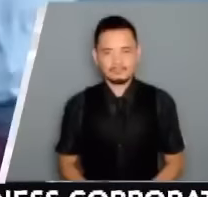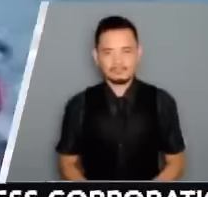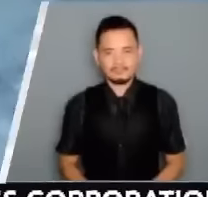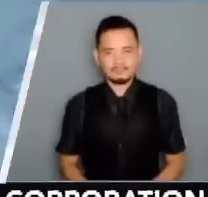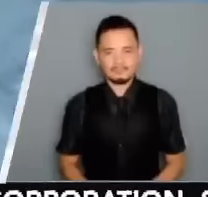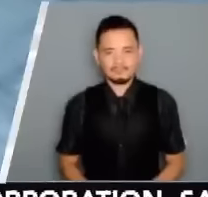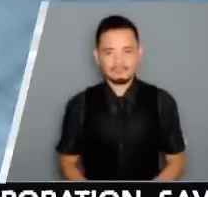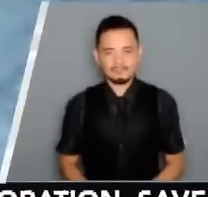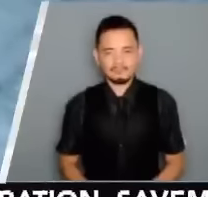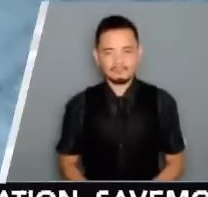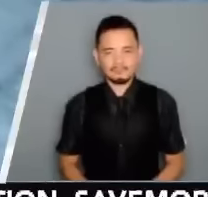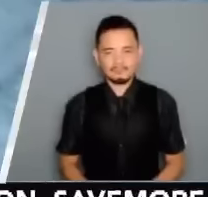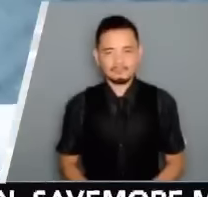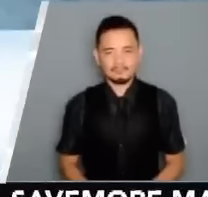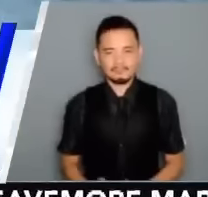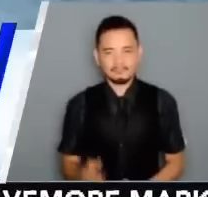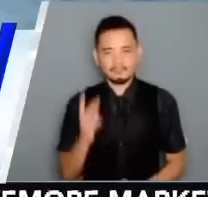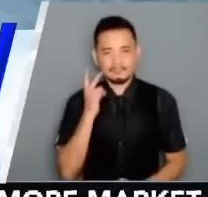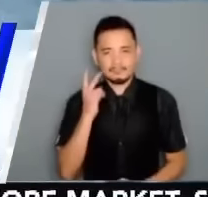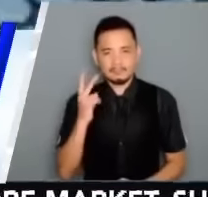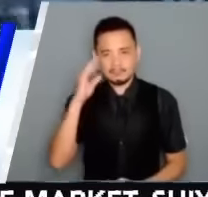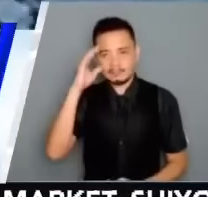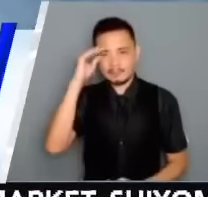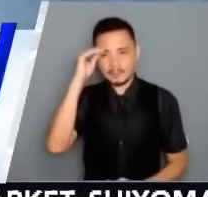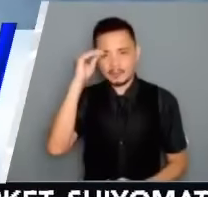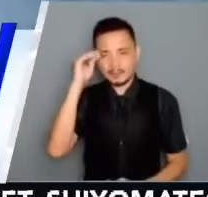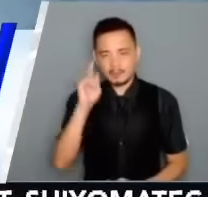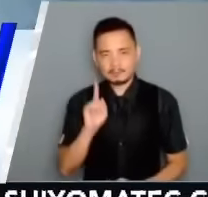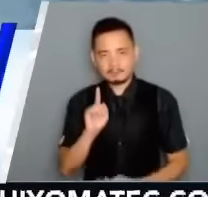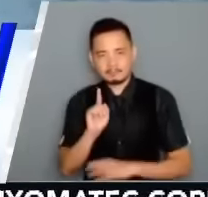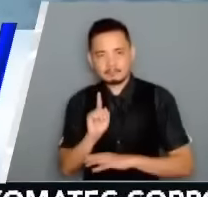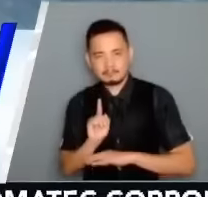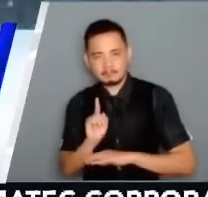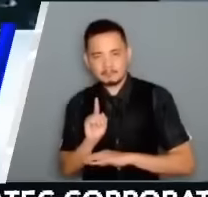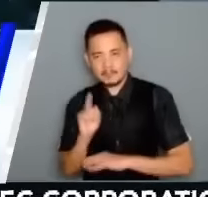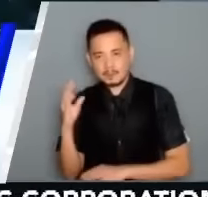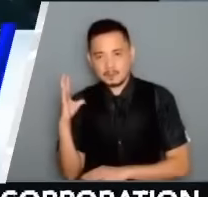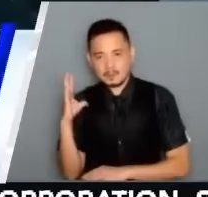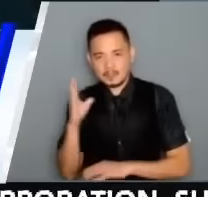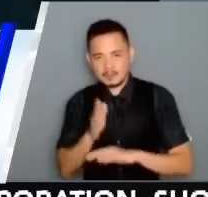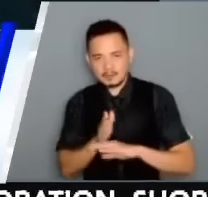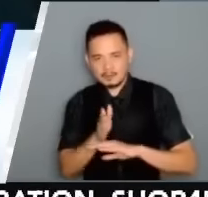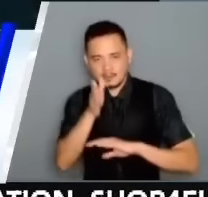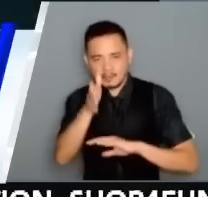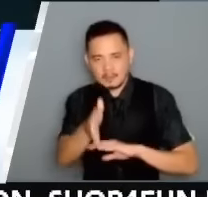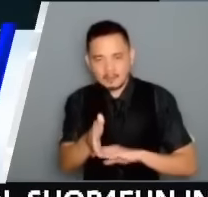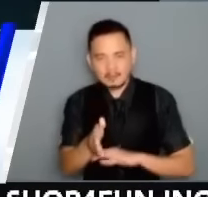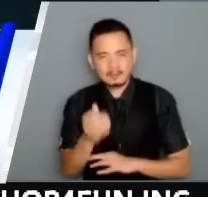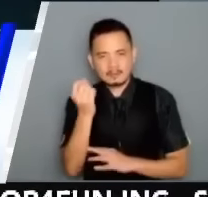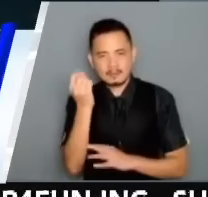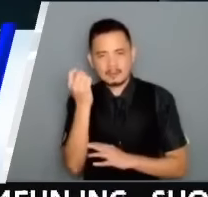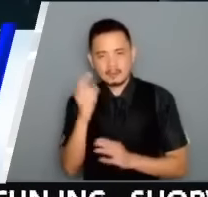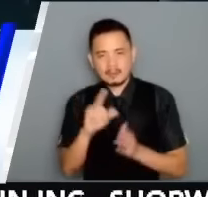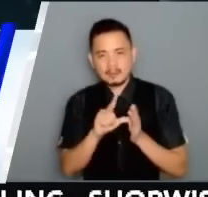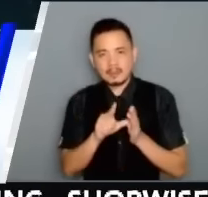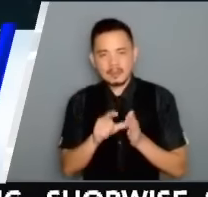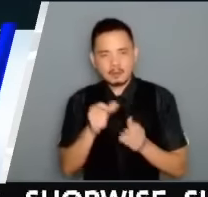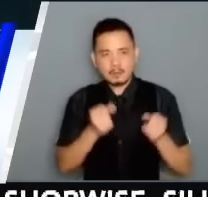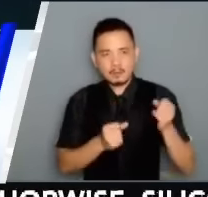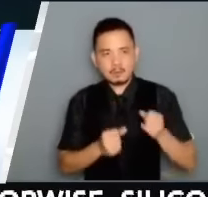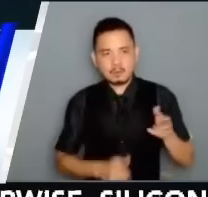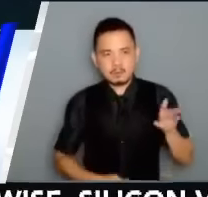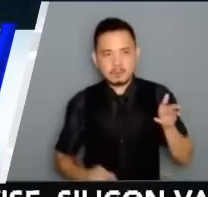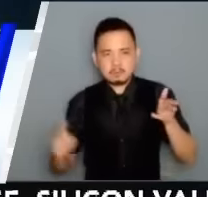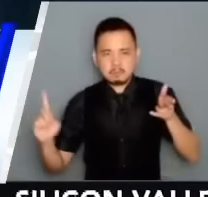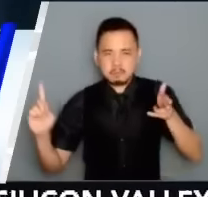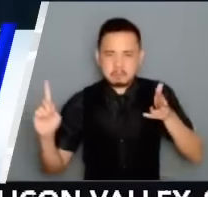Makikita ang bata na yan na nakatayo sa gilid ng kalsada sa Barangay 215 sa Maynila. Maya-maya lamang, bigla siyang tumawid.